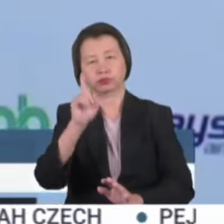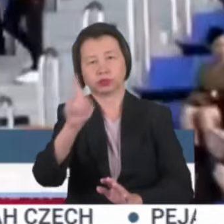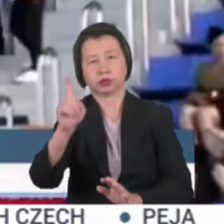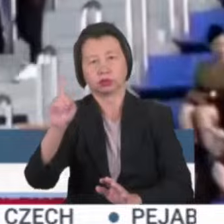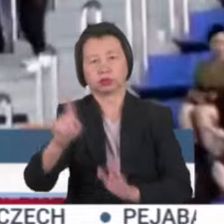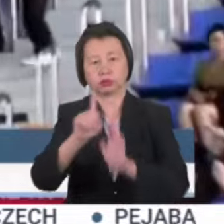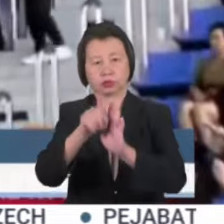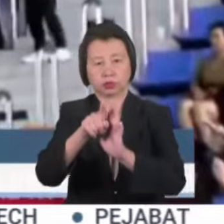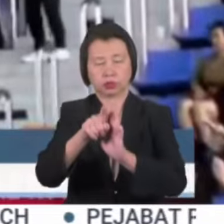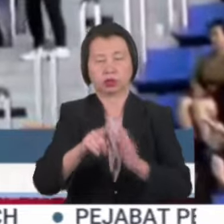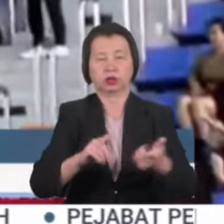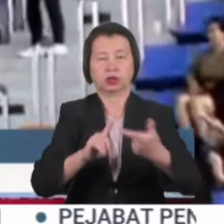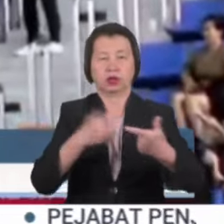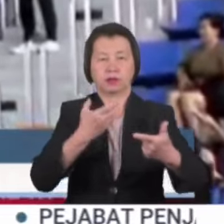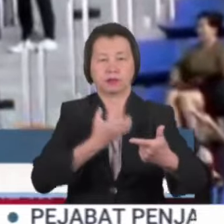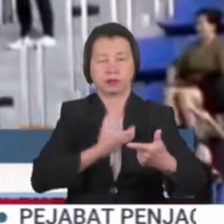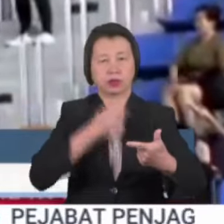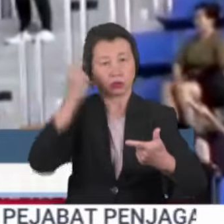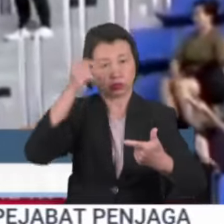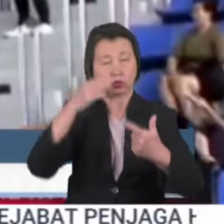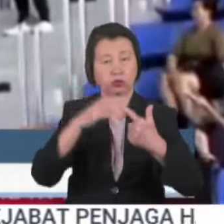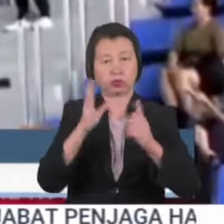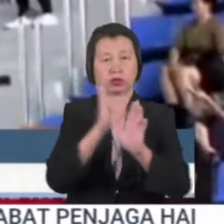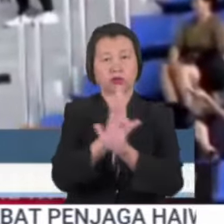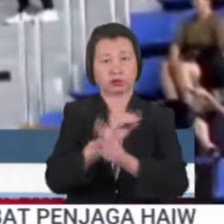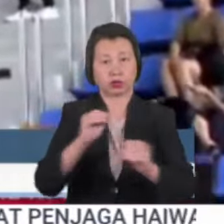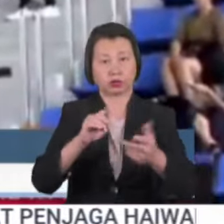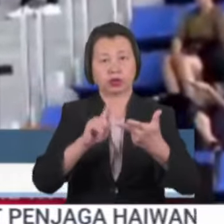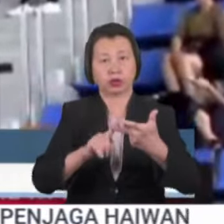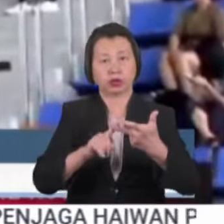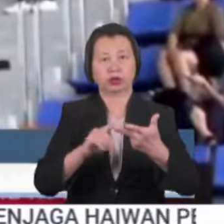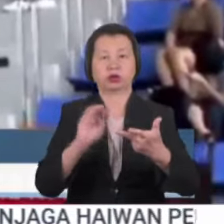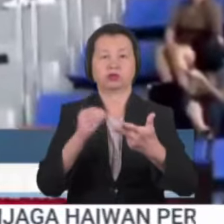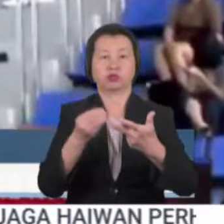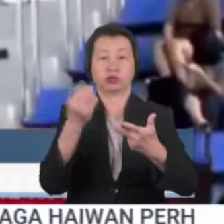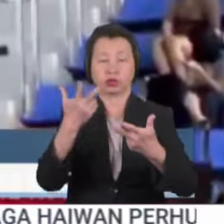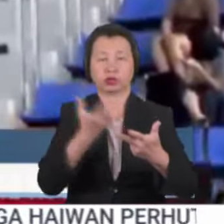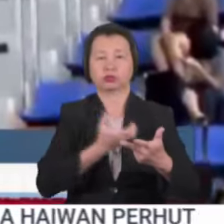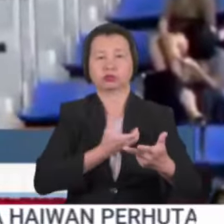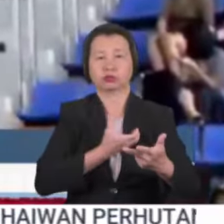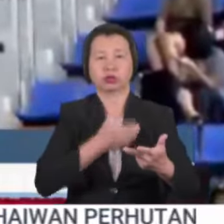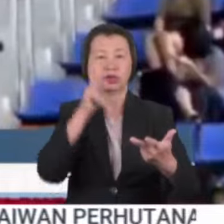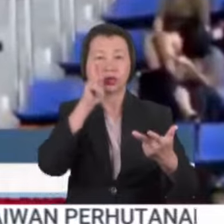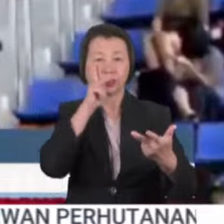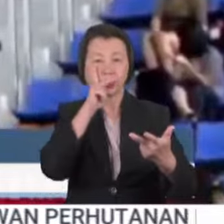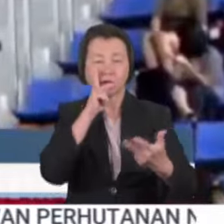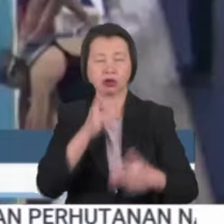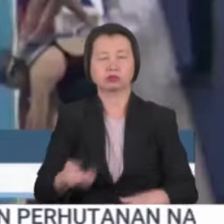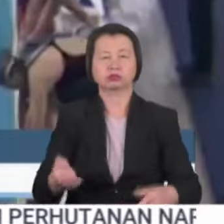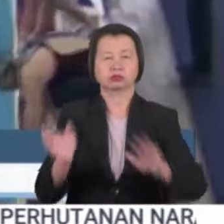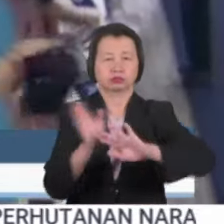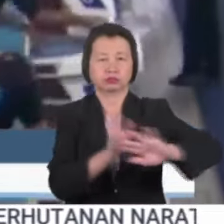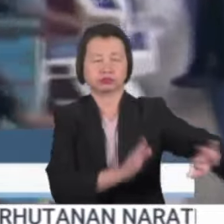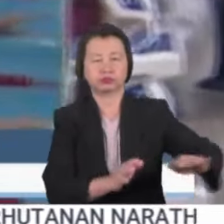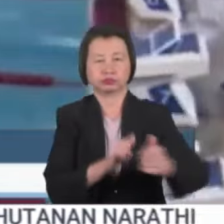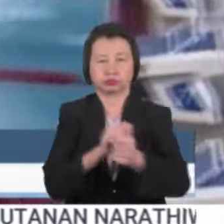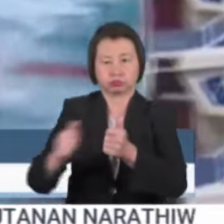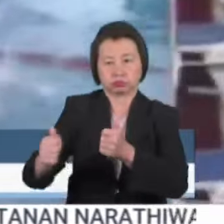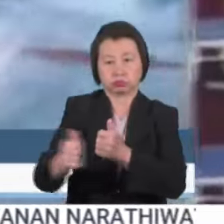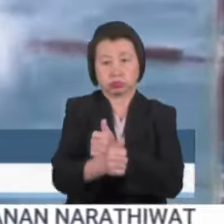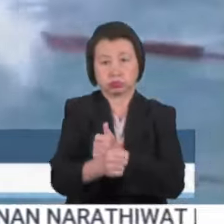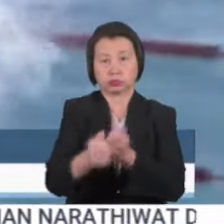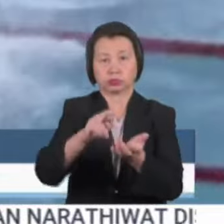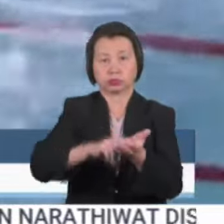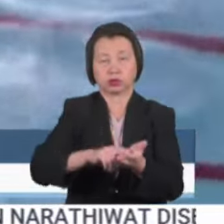saat. Perak dimenangi atlet tuan rumah Sarawak, manakala gangsa milik Kedah. Manakala rekod kedua dicipta oleh atlet